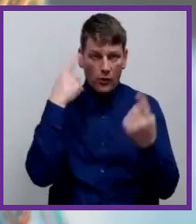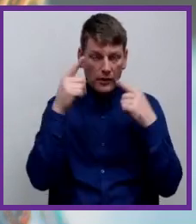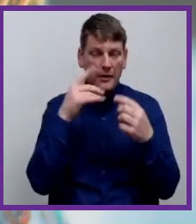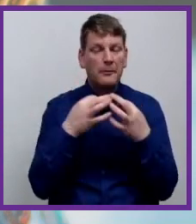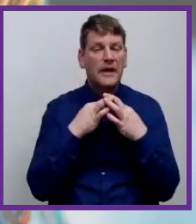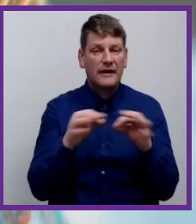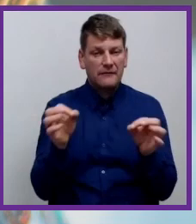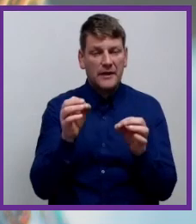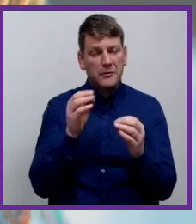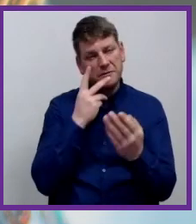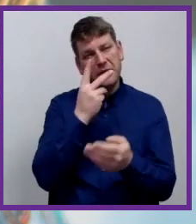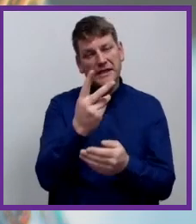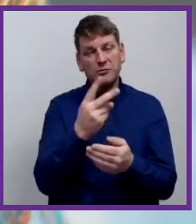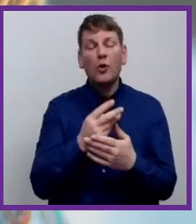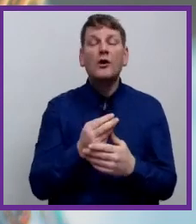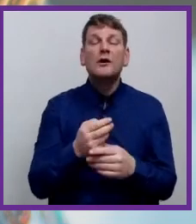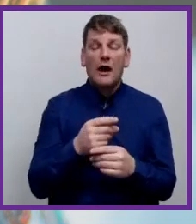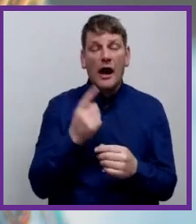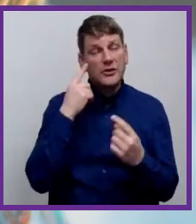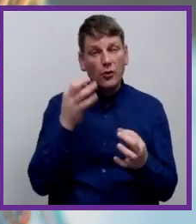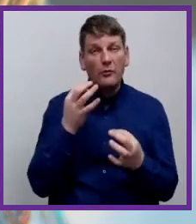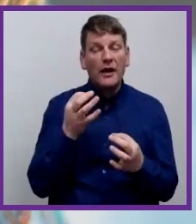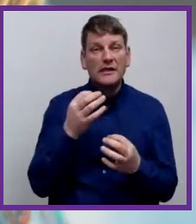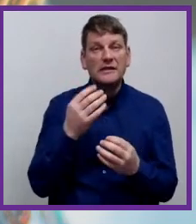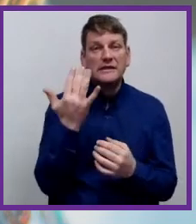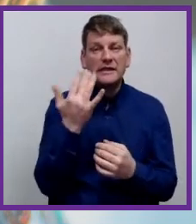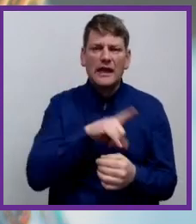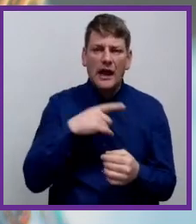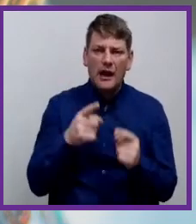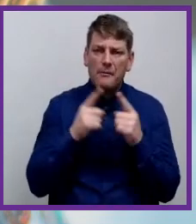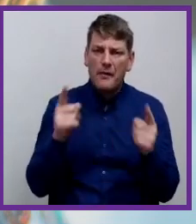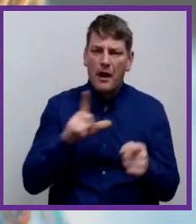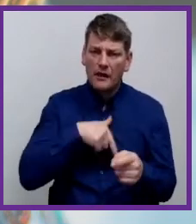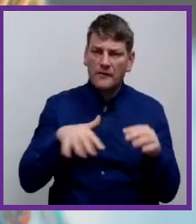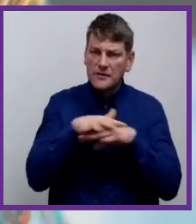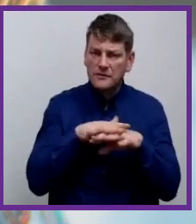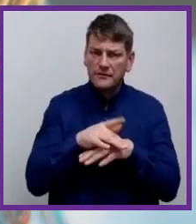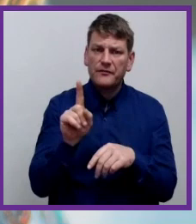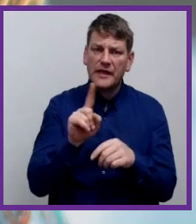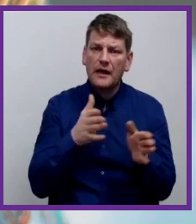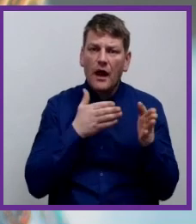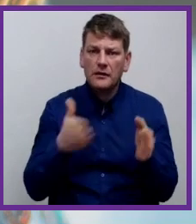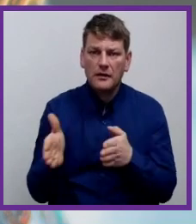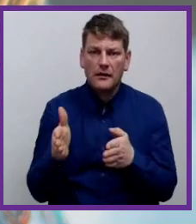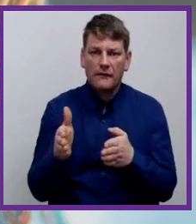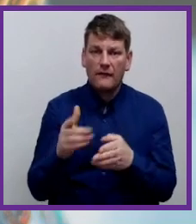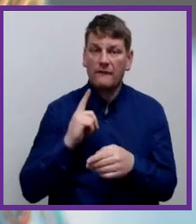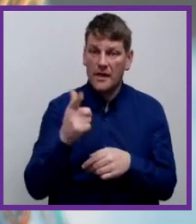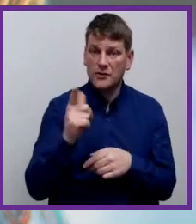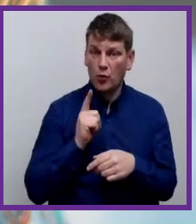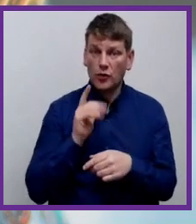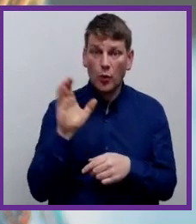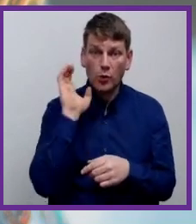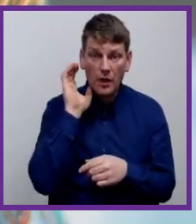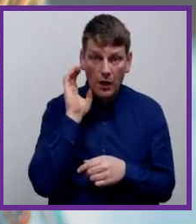prizmu, aizdomāties, cik lielā mērā Latvijas sabiedrība ir gatava viens otru